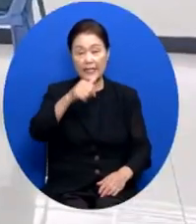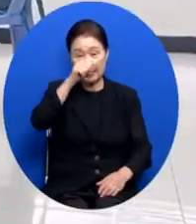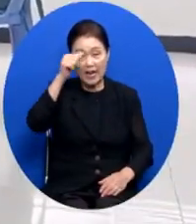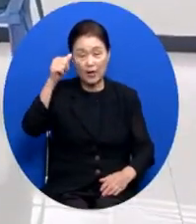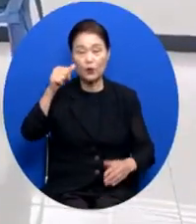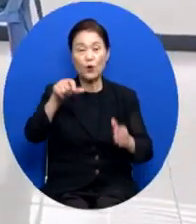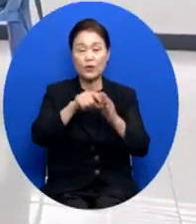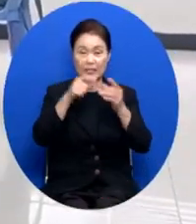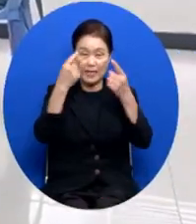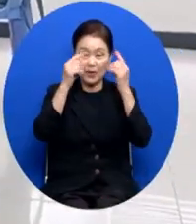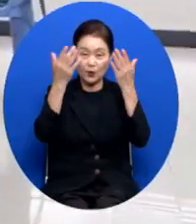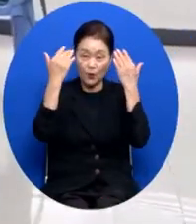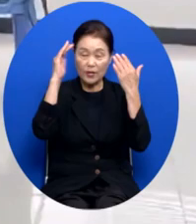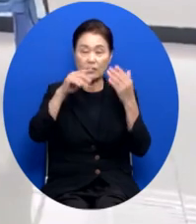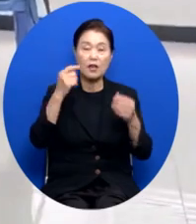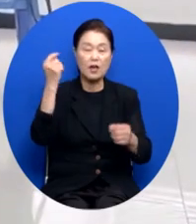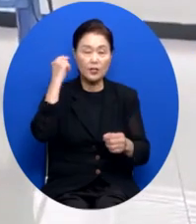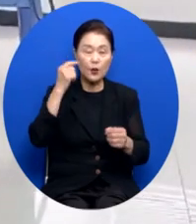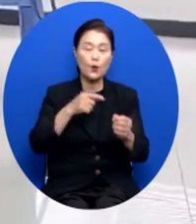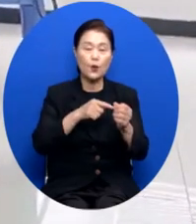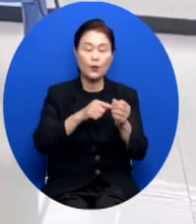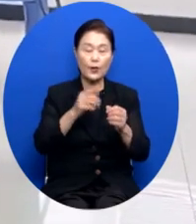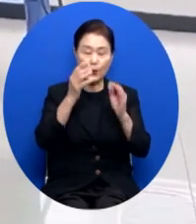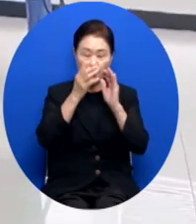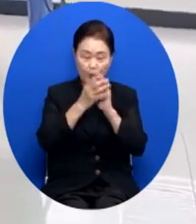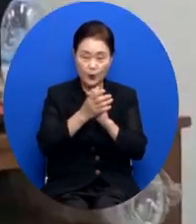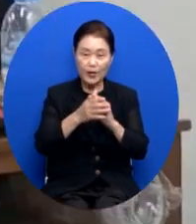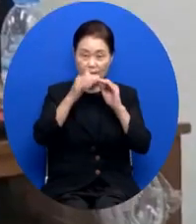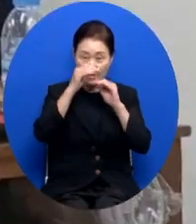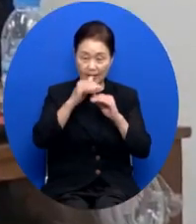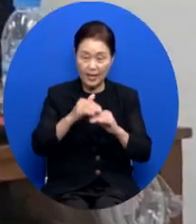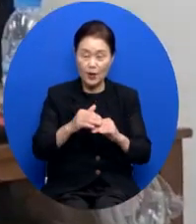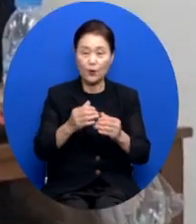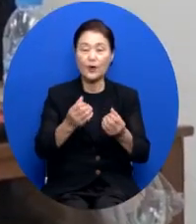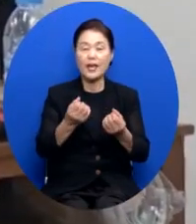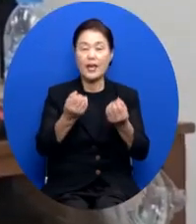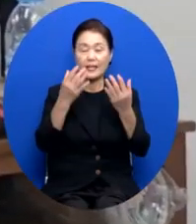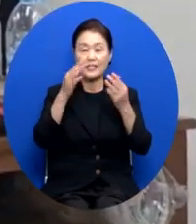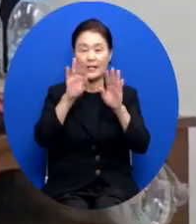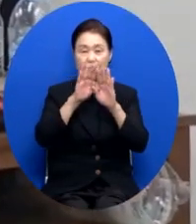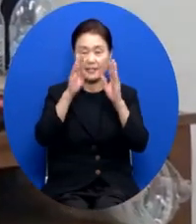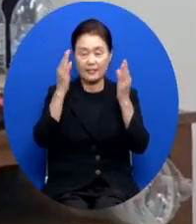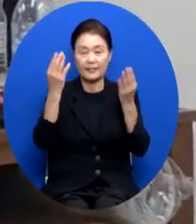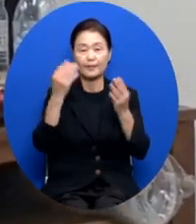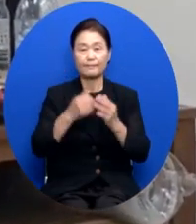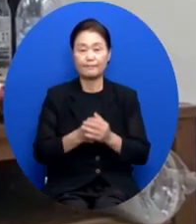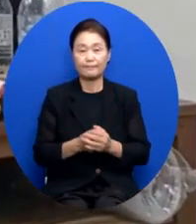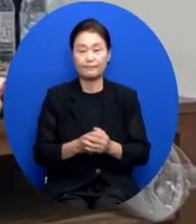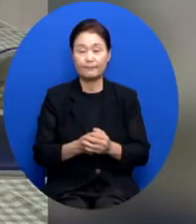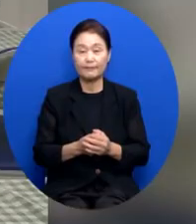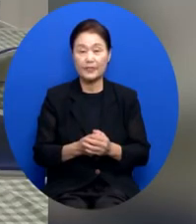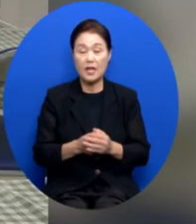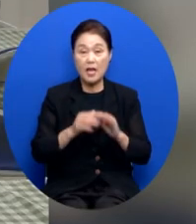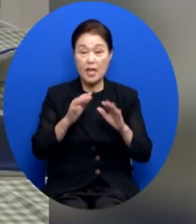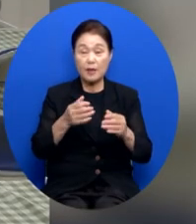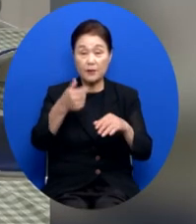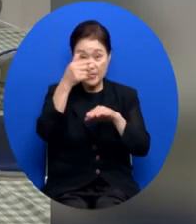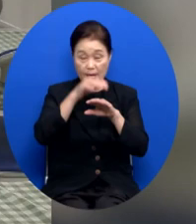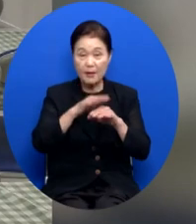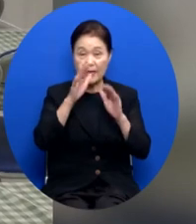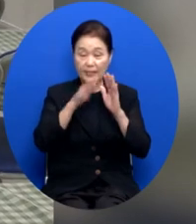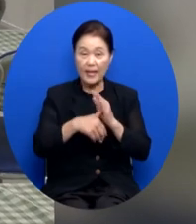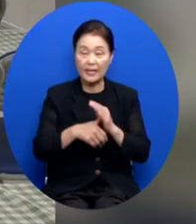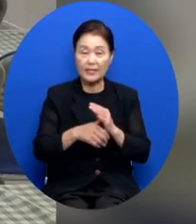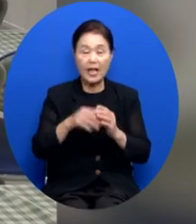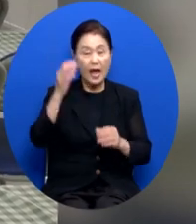신학교에서 듣고 새기고 기도하라 무브먼트인 캄보디아 집회를 개최한다고 밝혔습니다 이번 집회에서는